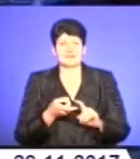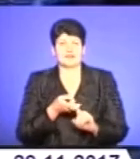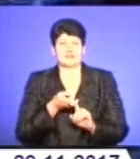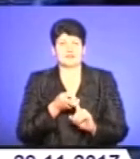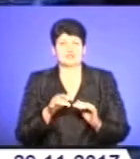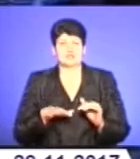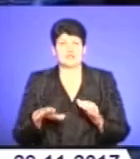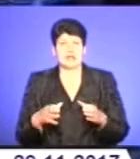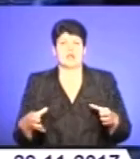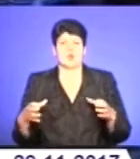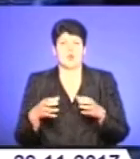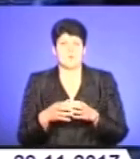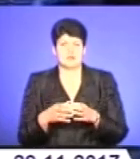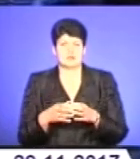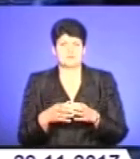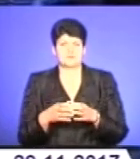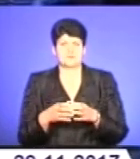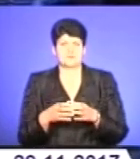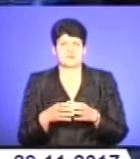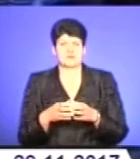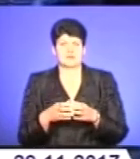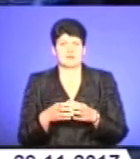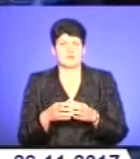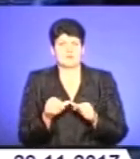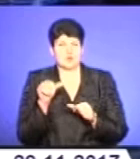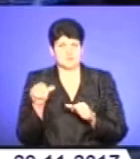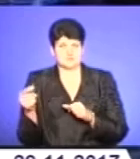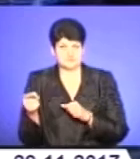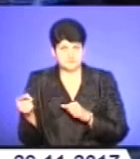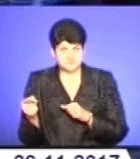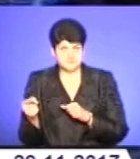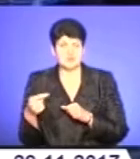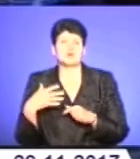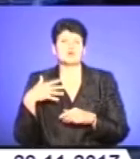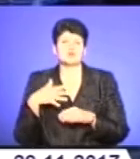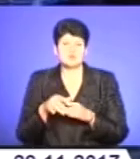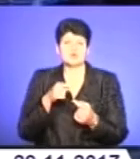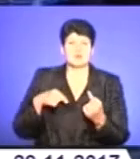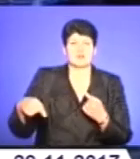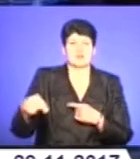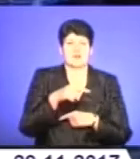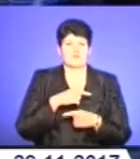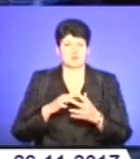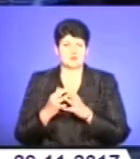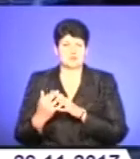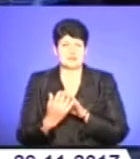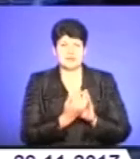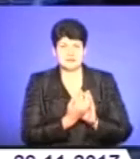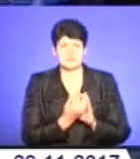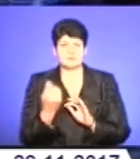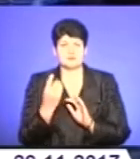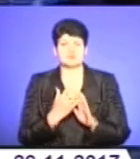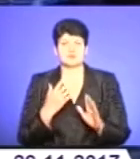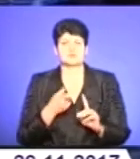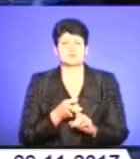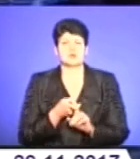до територіальних громад, відмінних від міста Тернополя, а ми розуміємо, що це всі навдовколишні села, в першу чергу